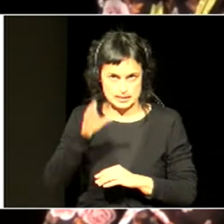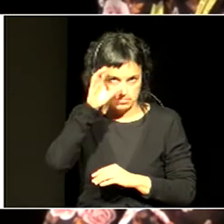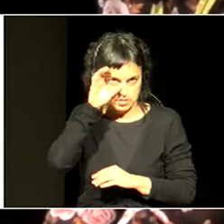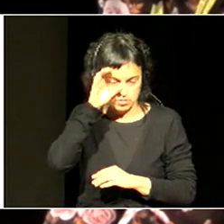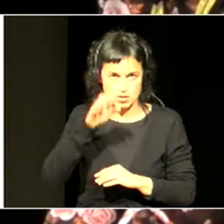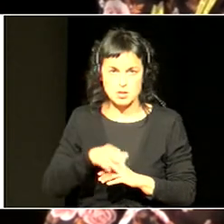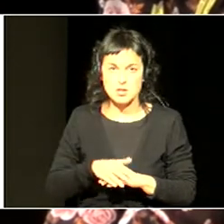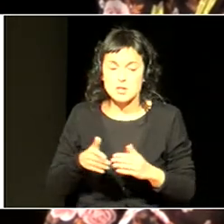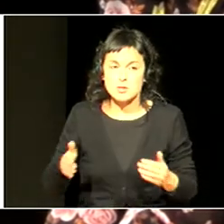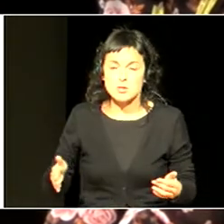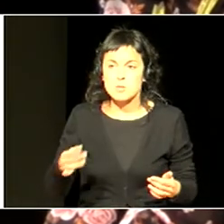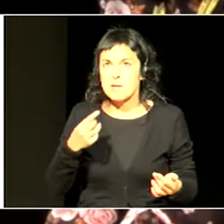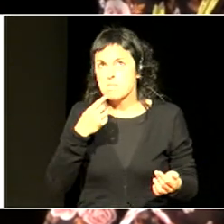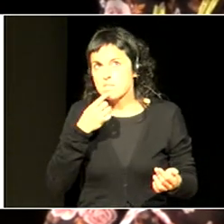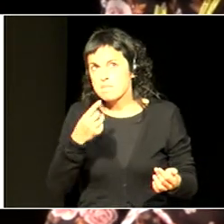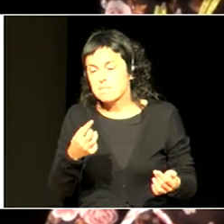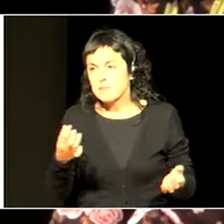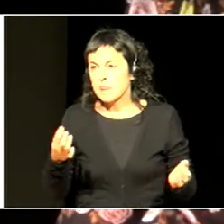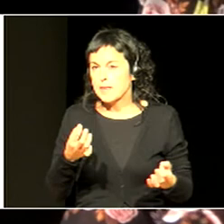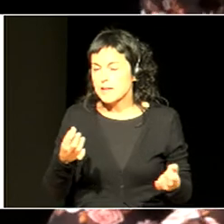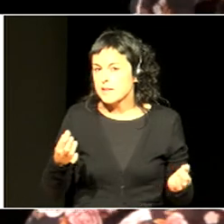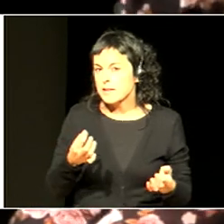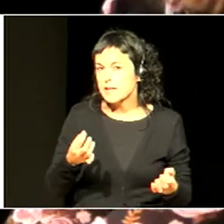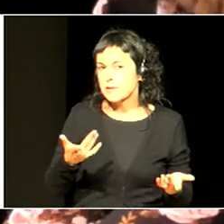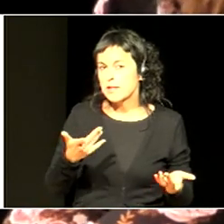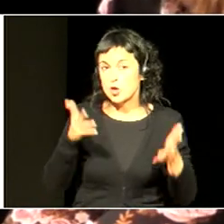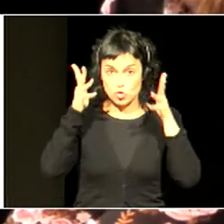ba, kontseilu barkatu eskolarraren